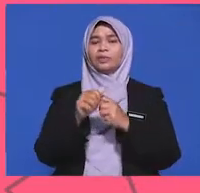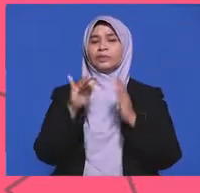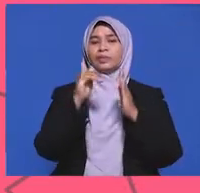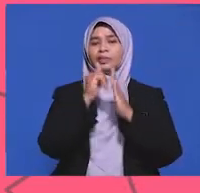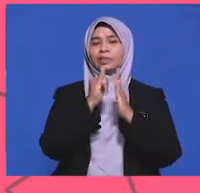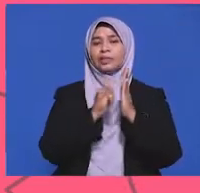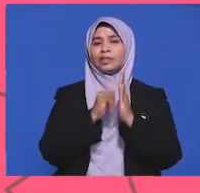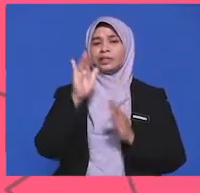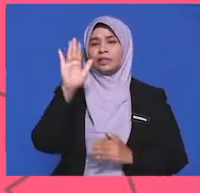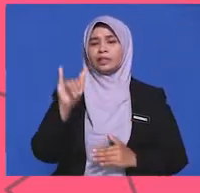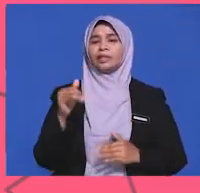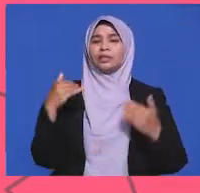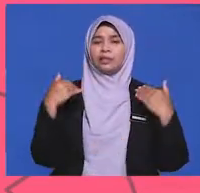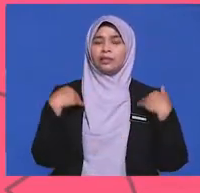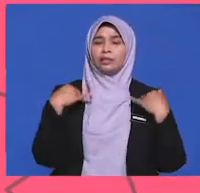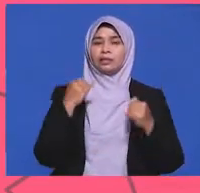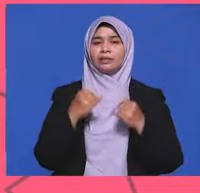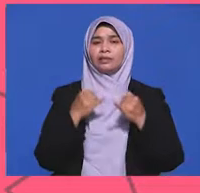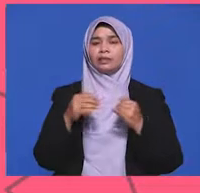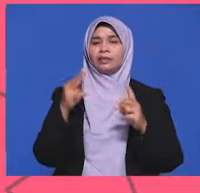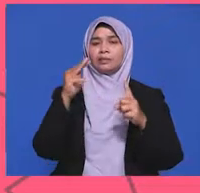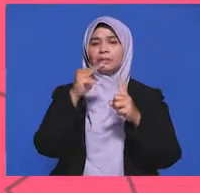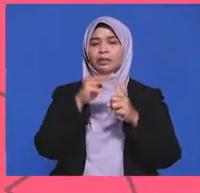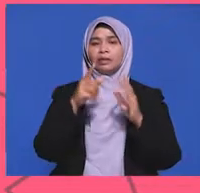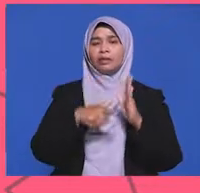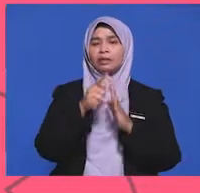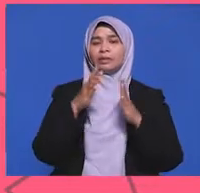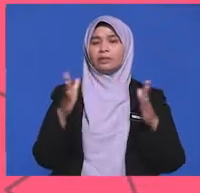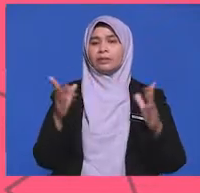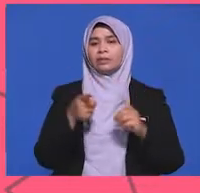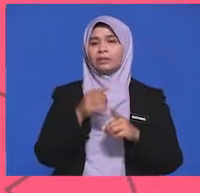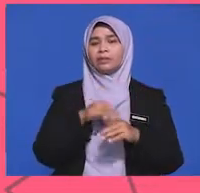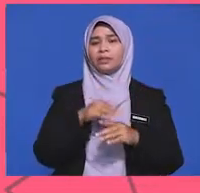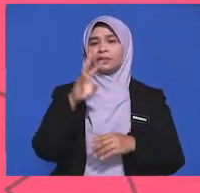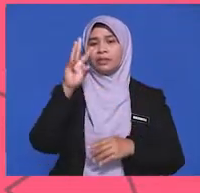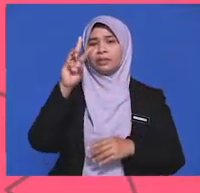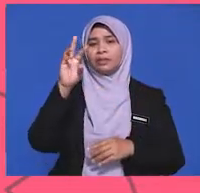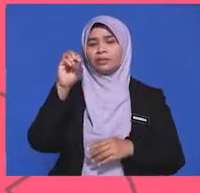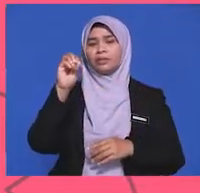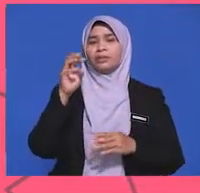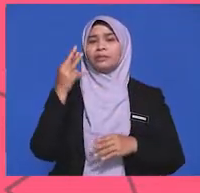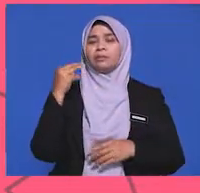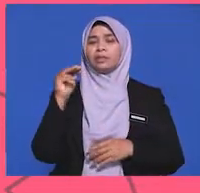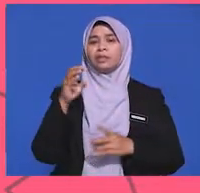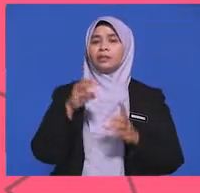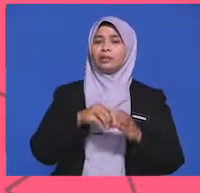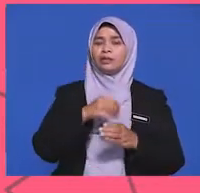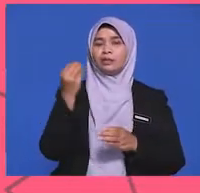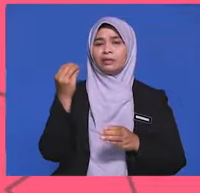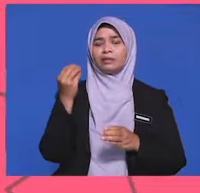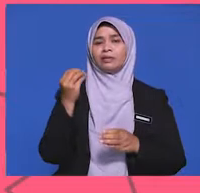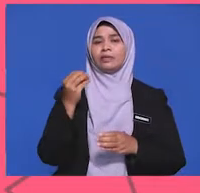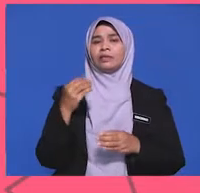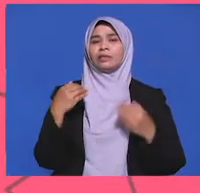syarat yang ada. Jika markah lebih besar daripada 60, maka output yang